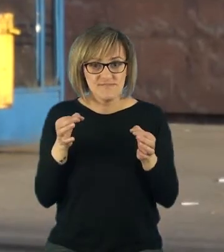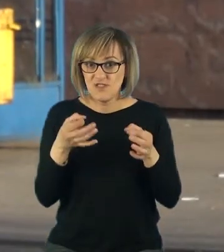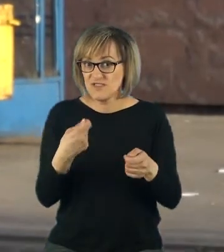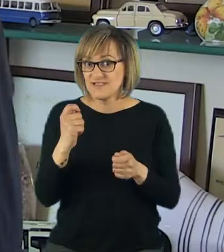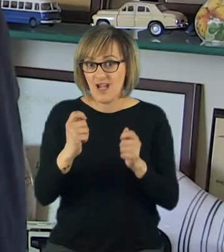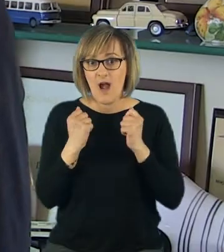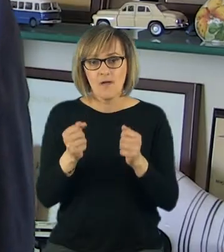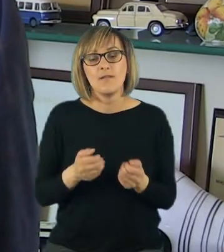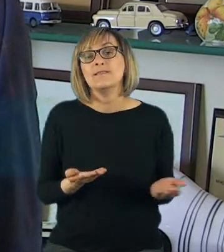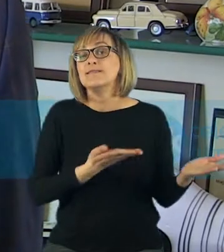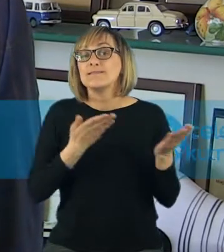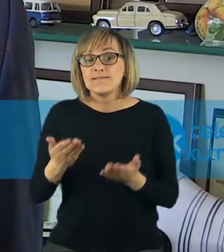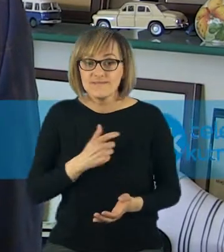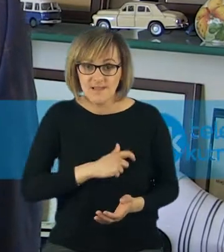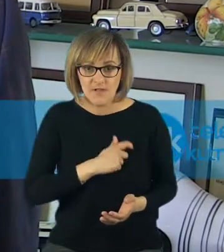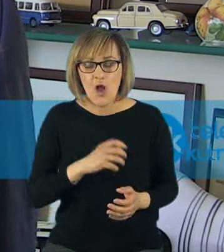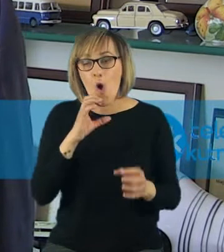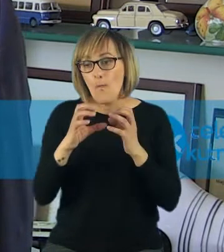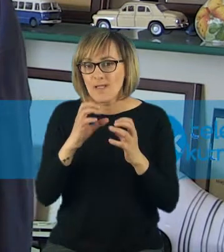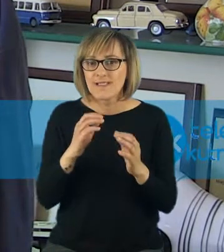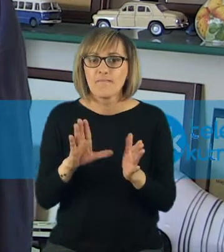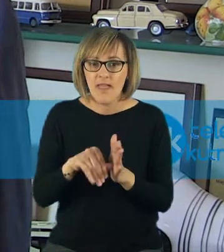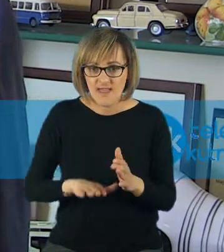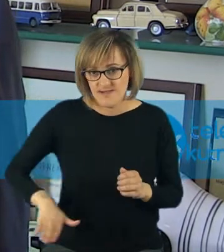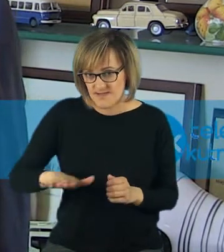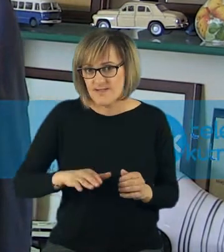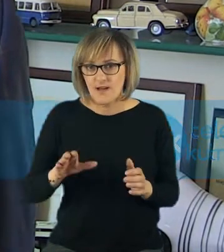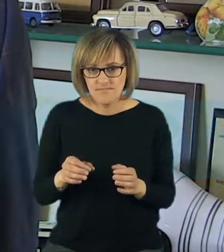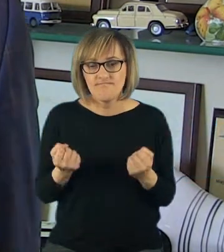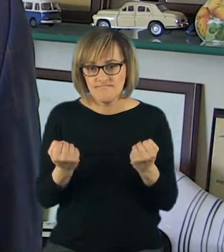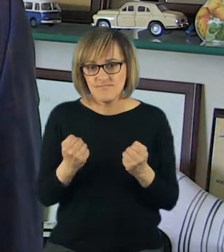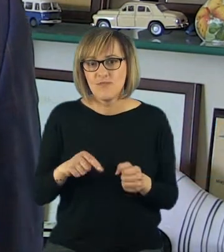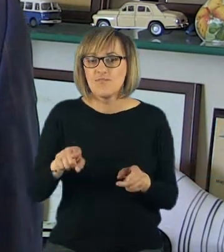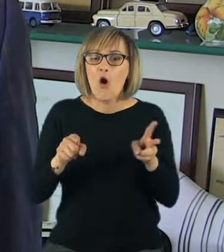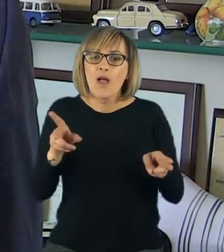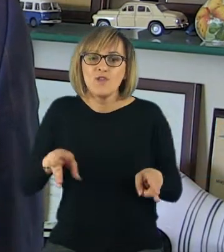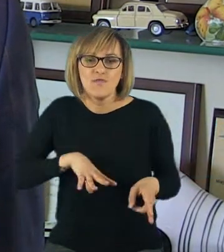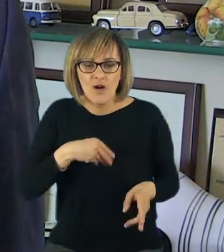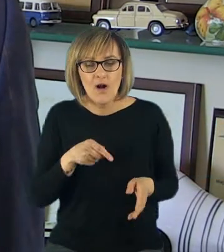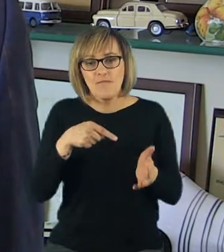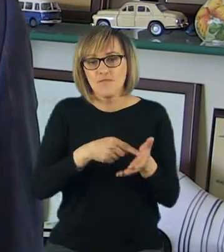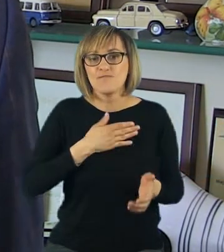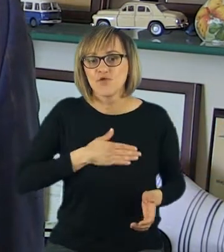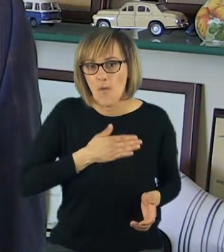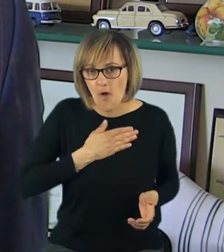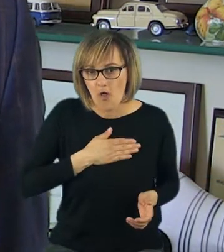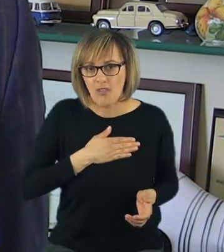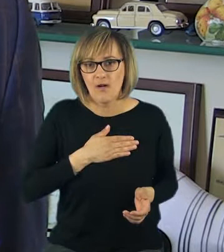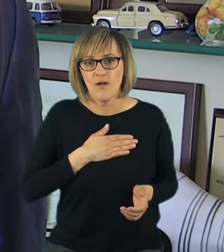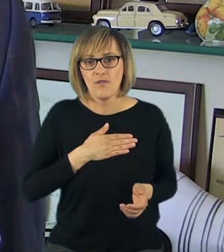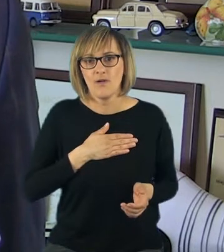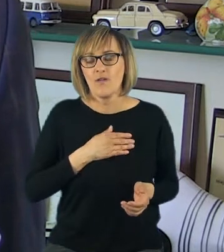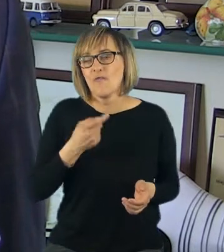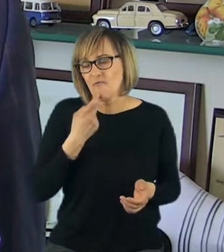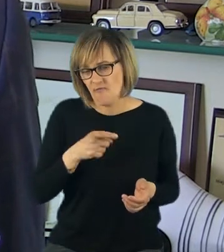Kutna. Proszę Państwa, zapraszamy do korzystania z komunikacji miejskiej w okresie świątecznym. Wielką sobotę w